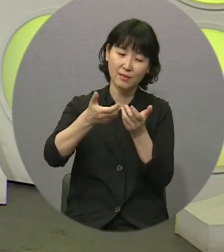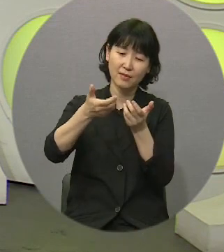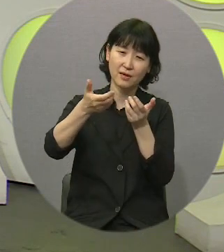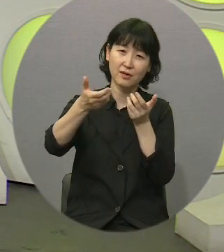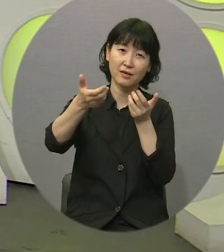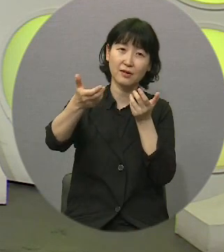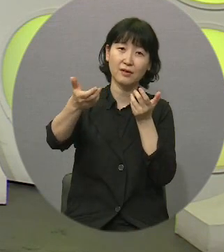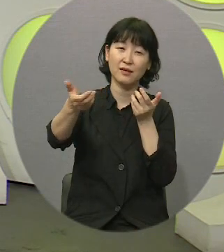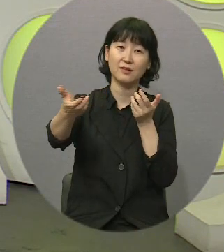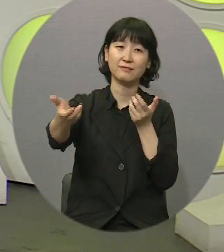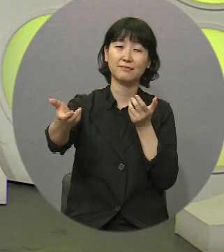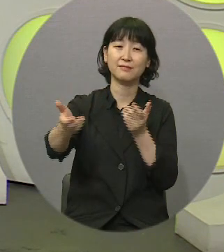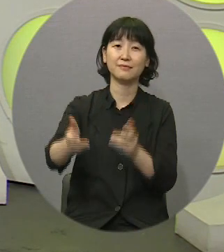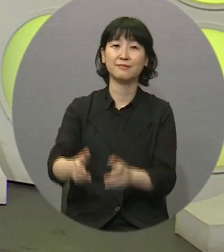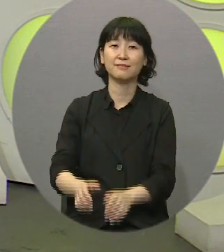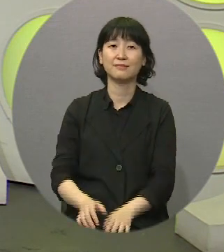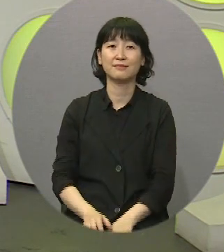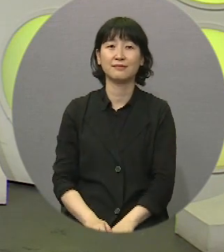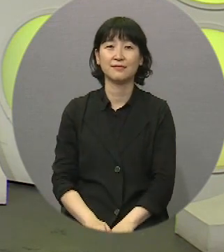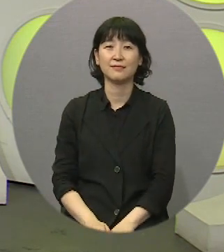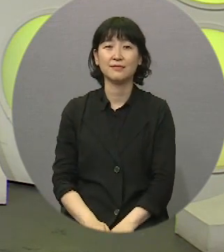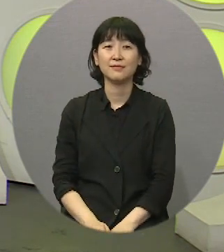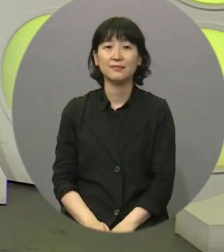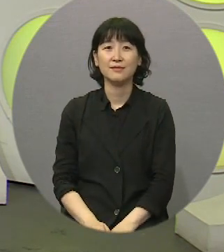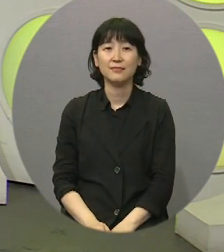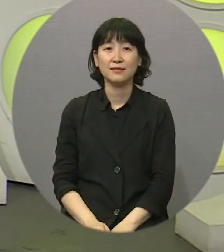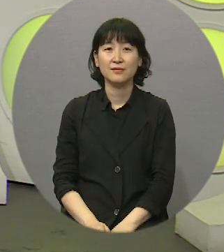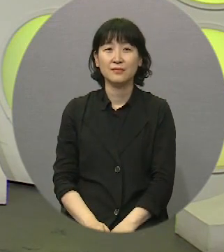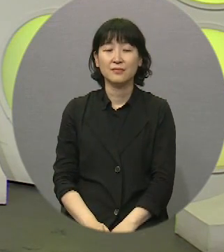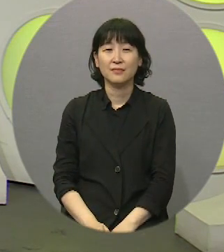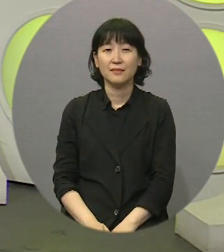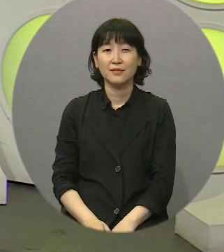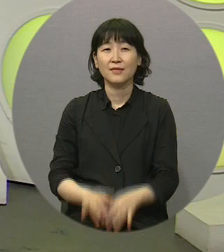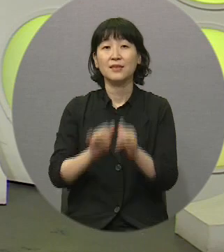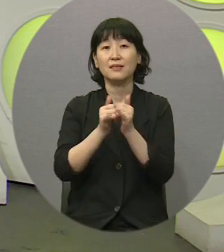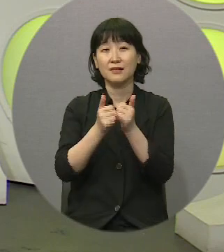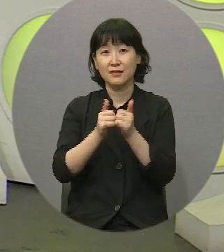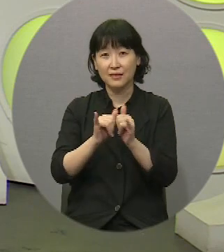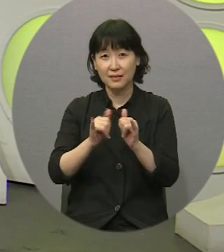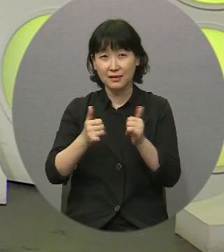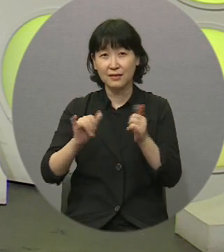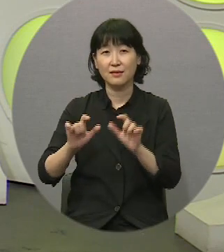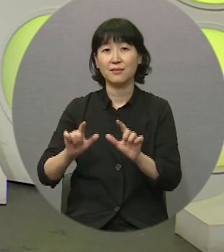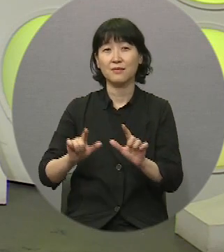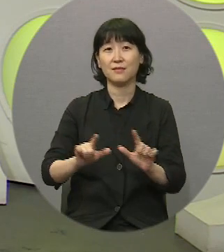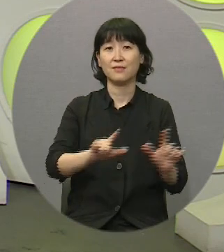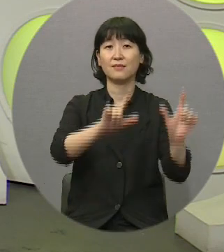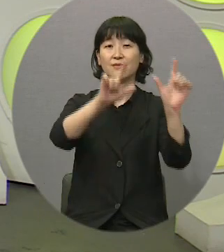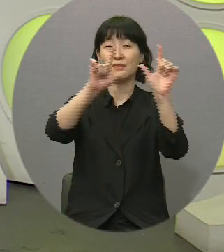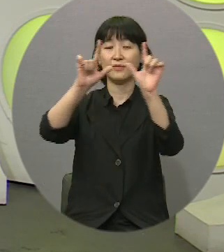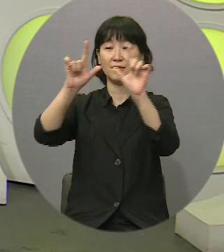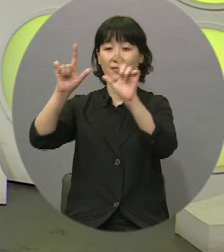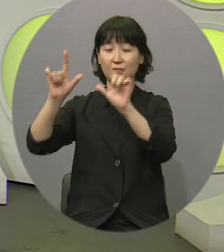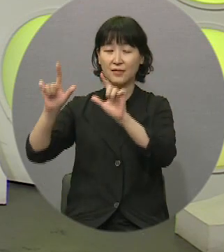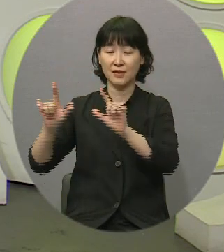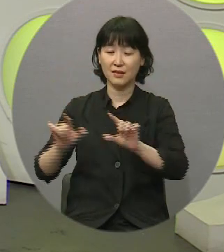이별이더라 우리 내 인생